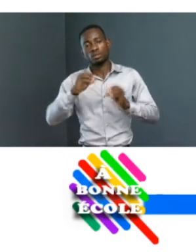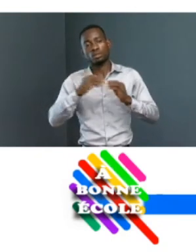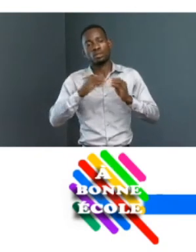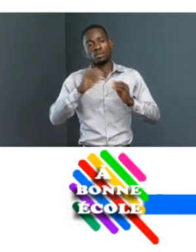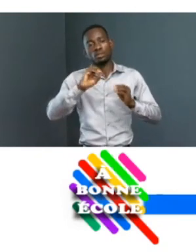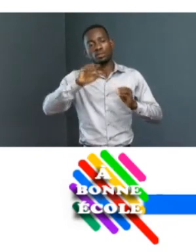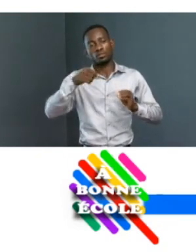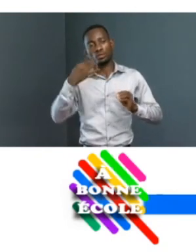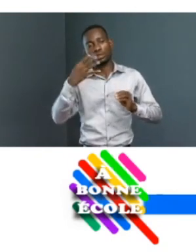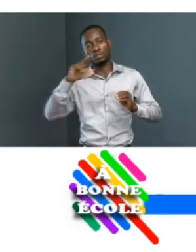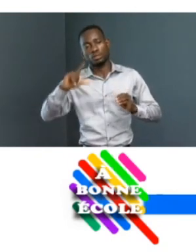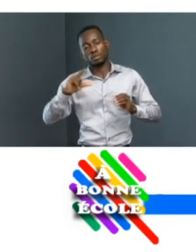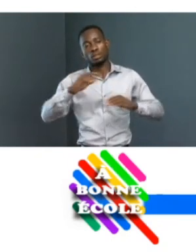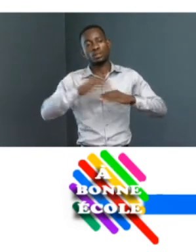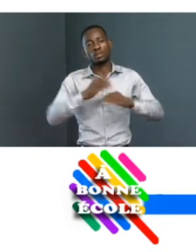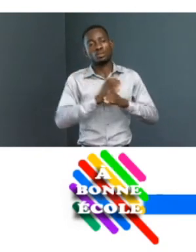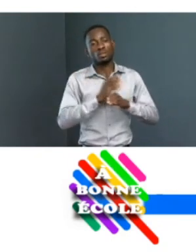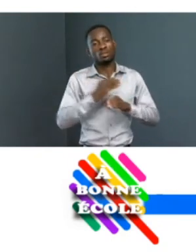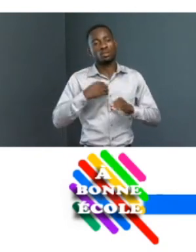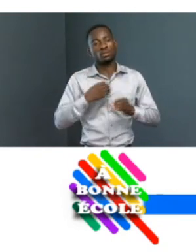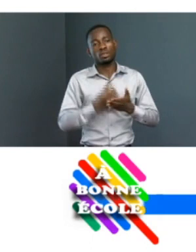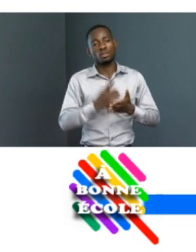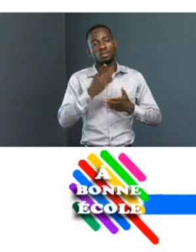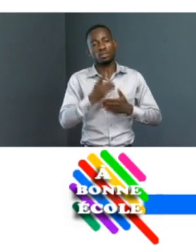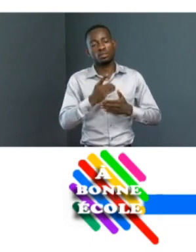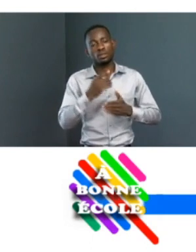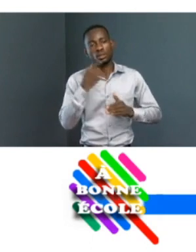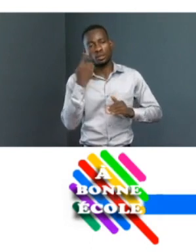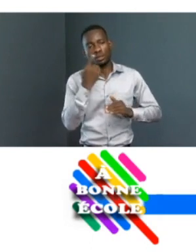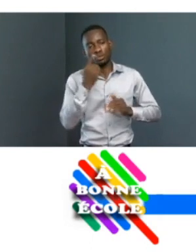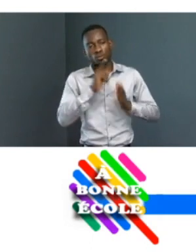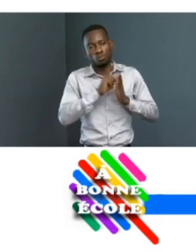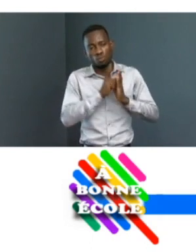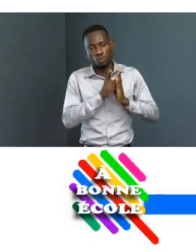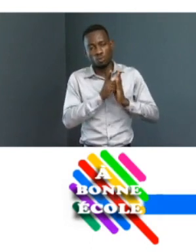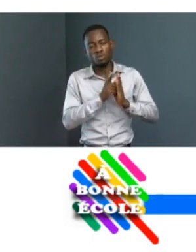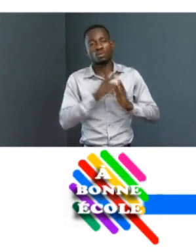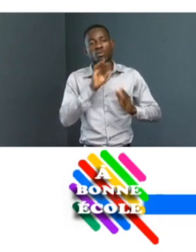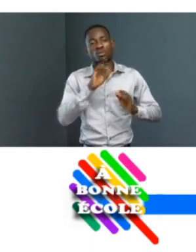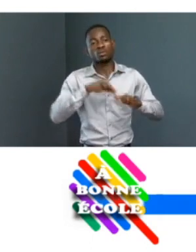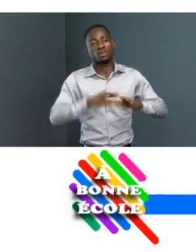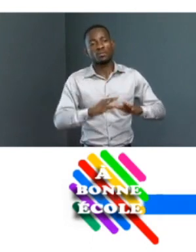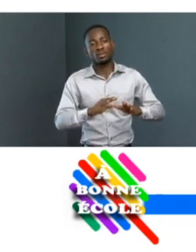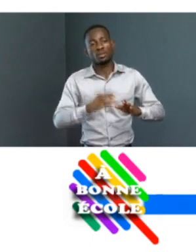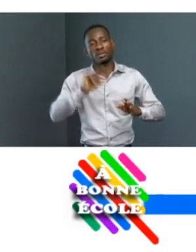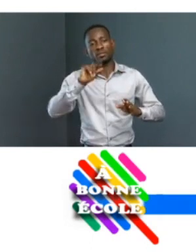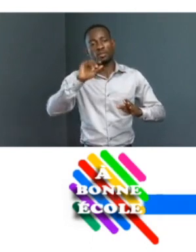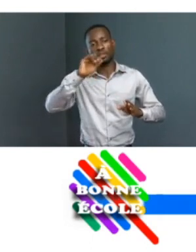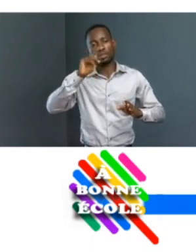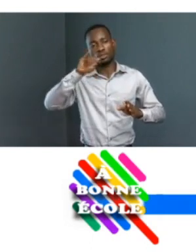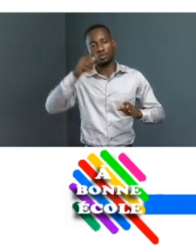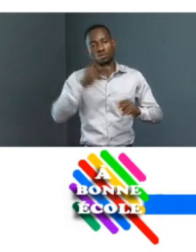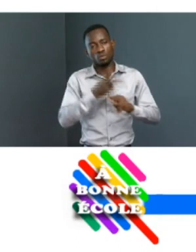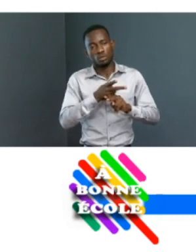litres. Ensuite, nous allons calculer la dépense en 1 minute. Donc, ça fait 20 kJ